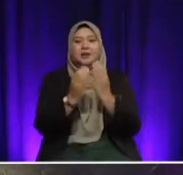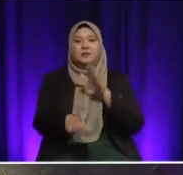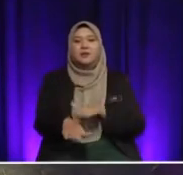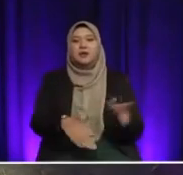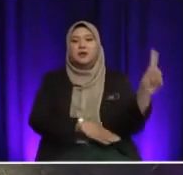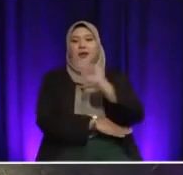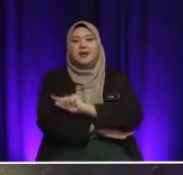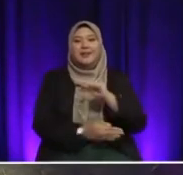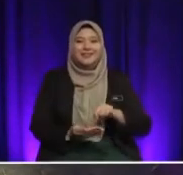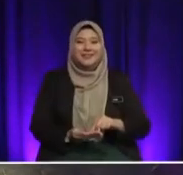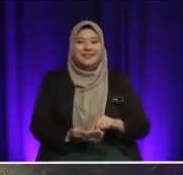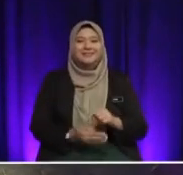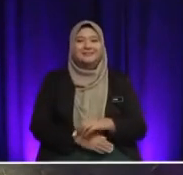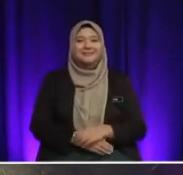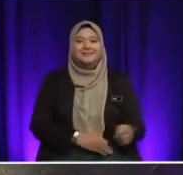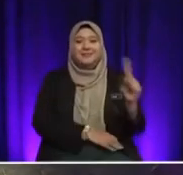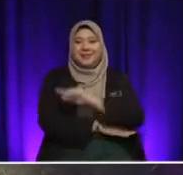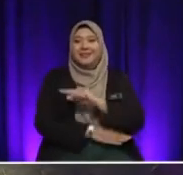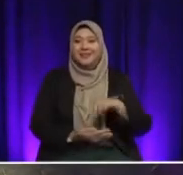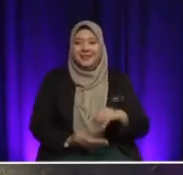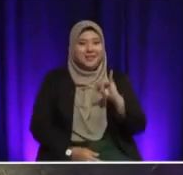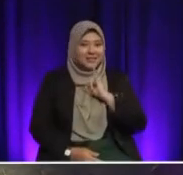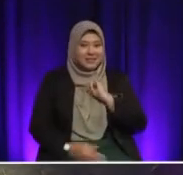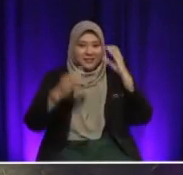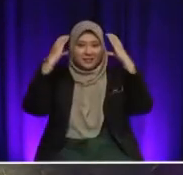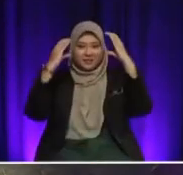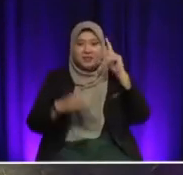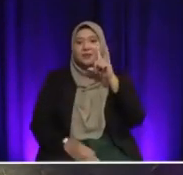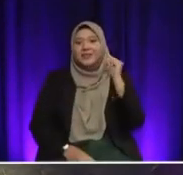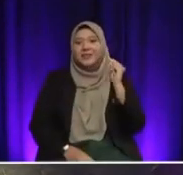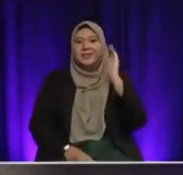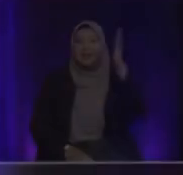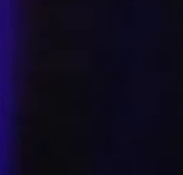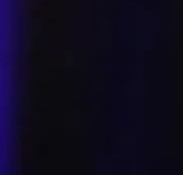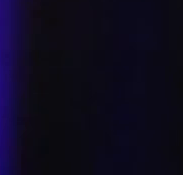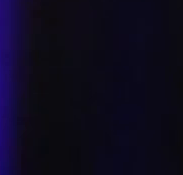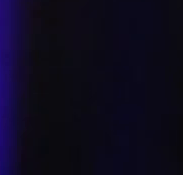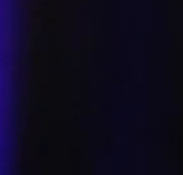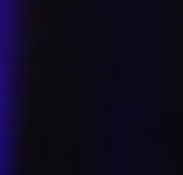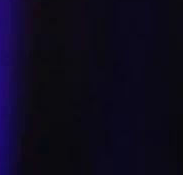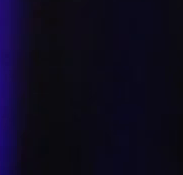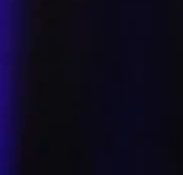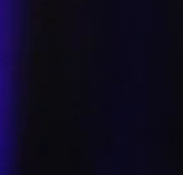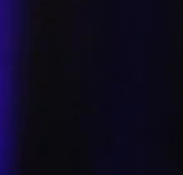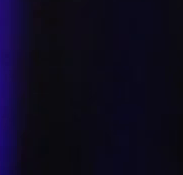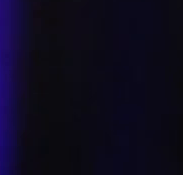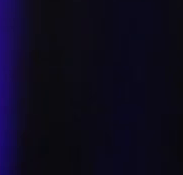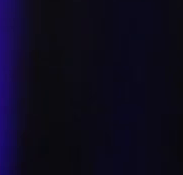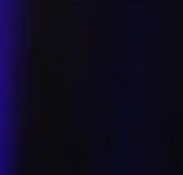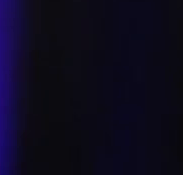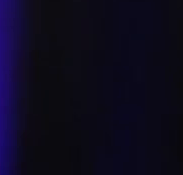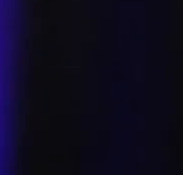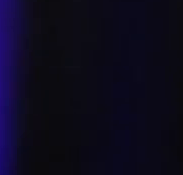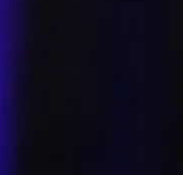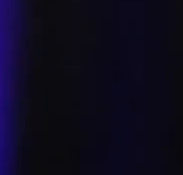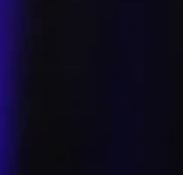ini kita dibantu oleh juru bahasa isyarat iaitu Cikgu Lina Khalida Saparudin dari Sekolah Kebangsaan Pendidikan Khas Jalan Pil